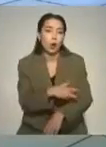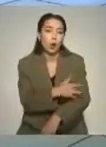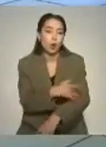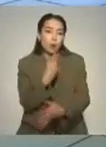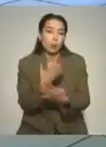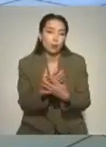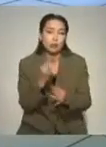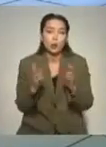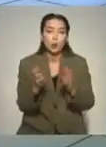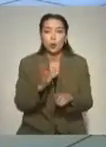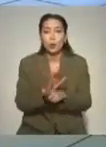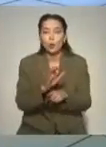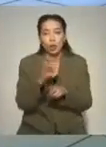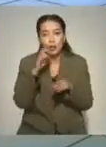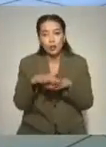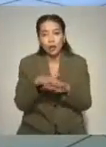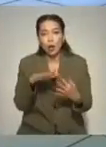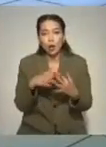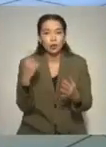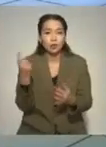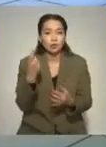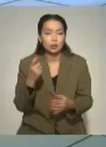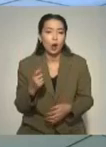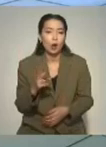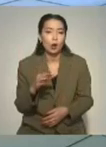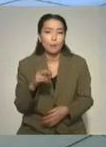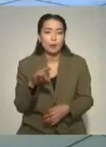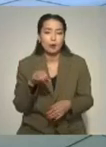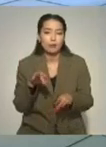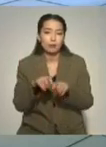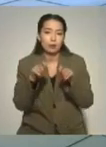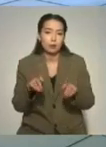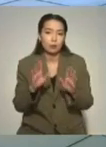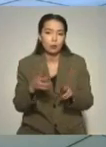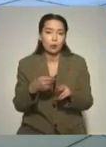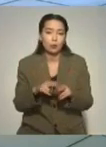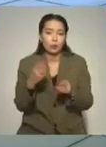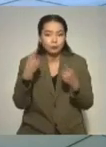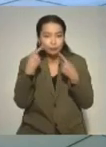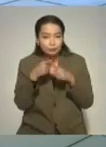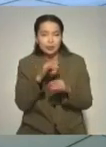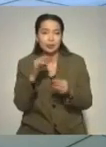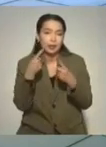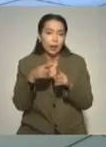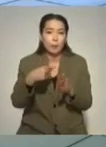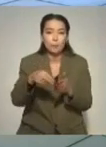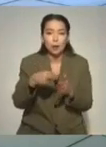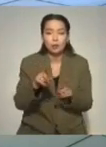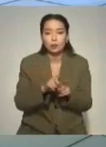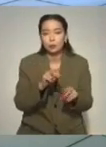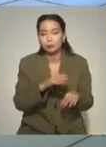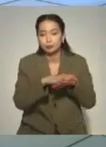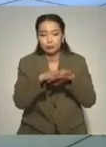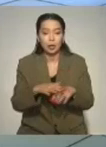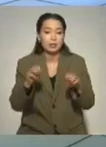және өнім өткізу үшін елімізде ауыл шаруашылығы кооперативтері құрылады. Оларға құрал жабдық және техника сатып алу үшін субсидия